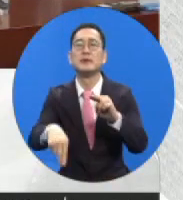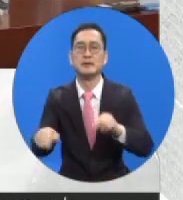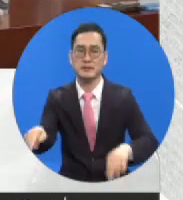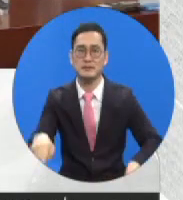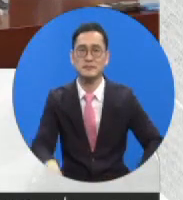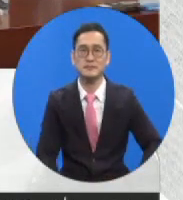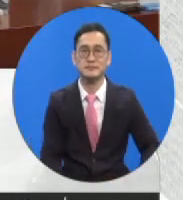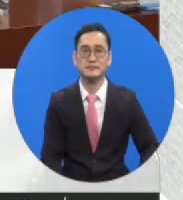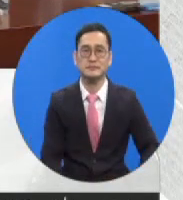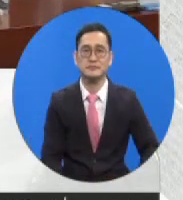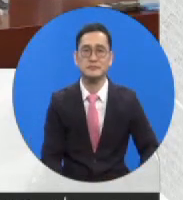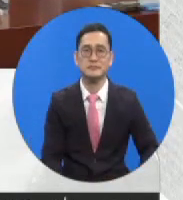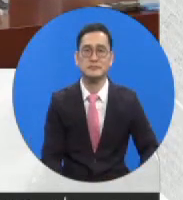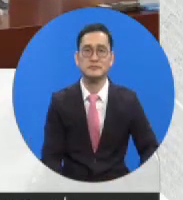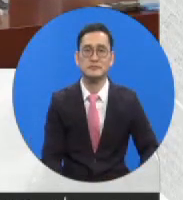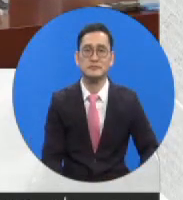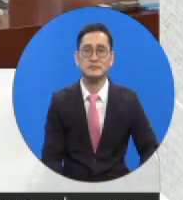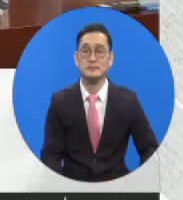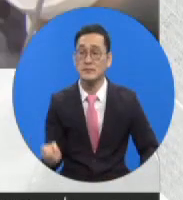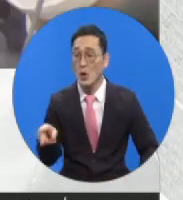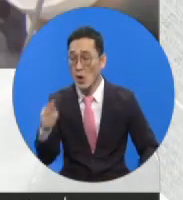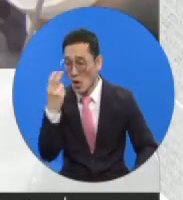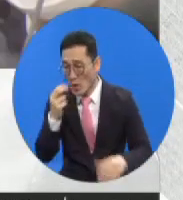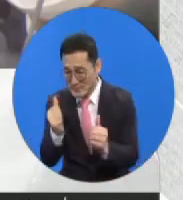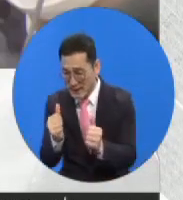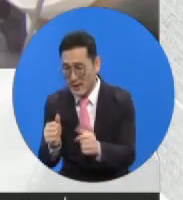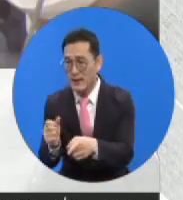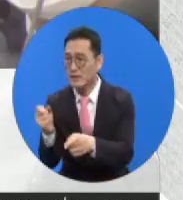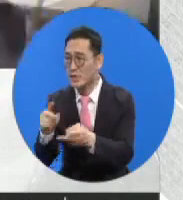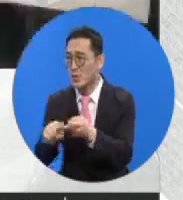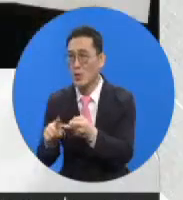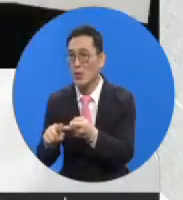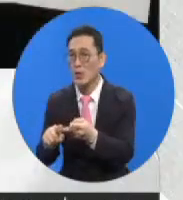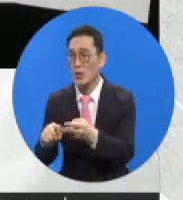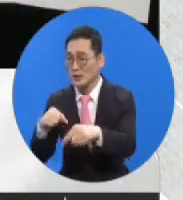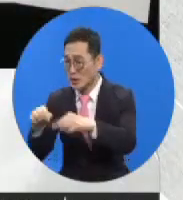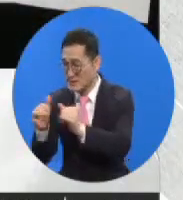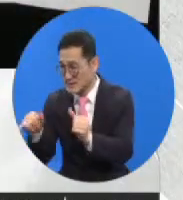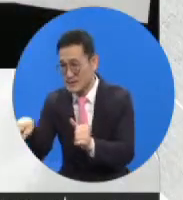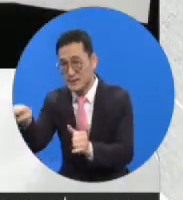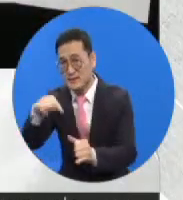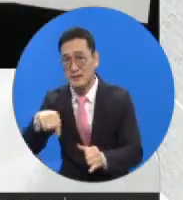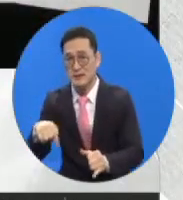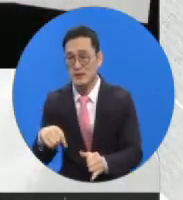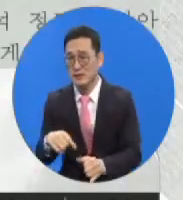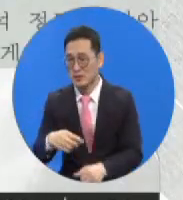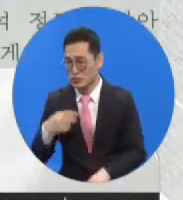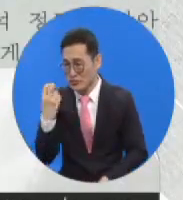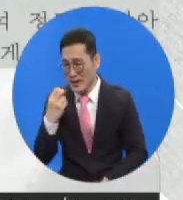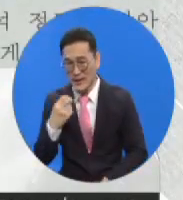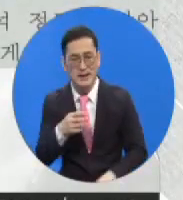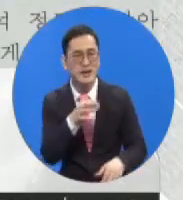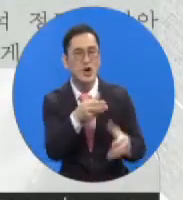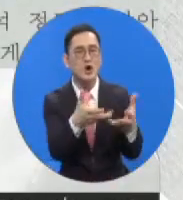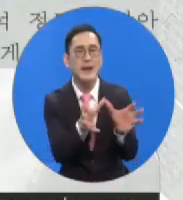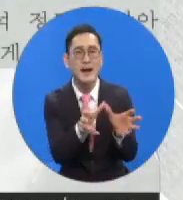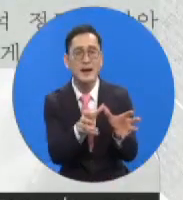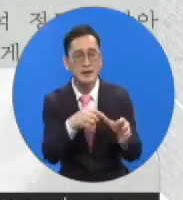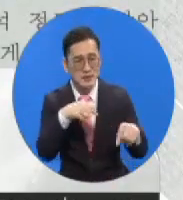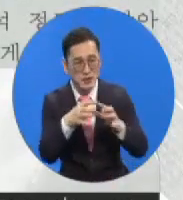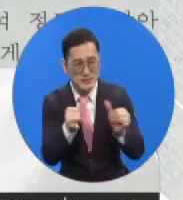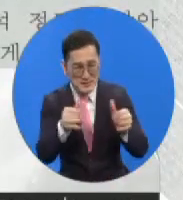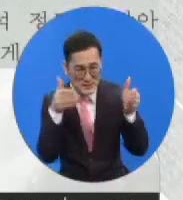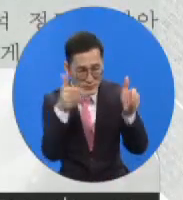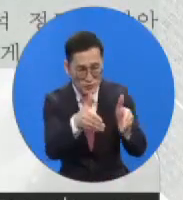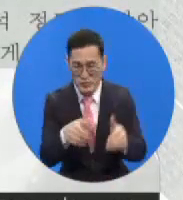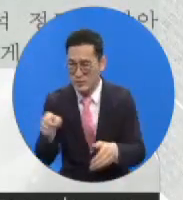알고도 수사를 하지 않고 은폐했다 이런 의혹을 받았던 거고 또 하나가 여당 정치인만 집중 수사하고 야당 정치인은 차별적으로 수사를